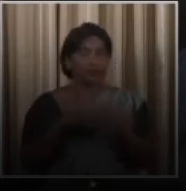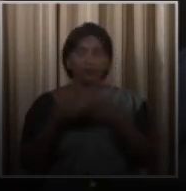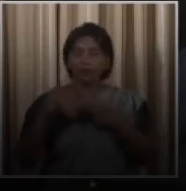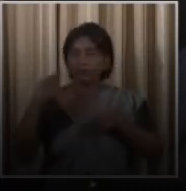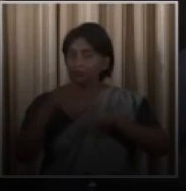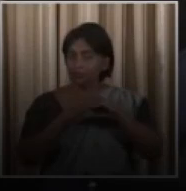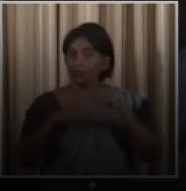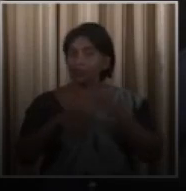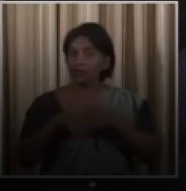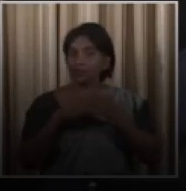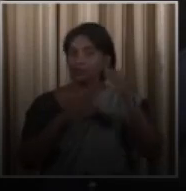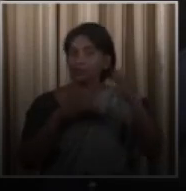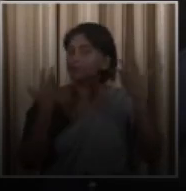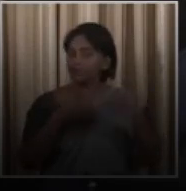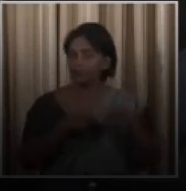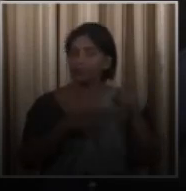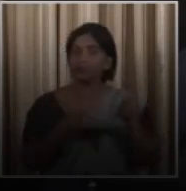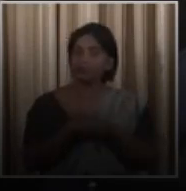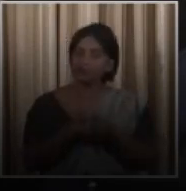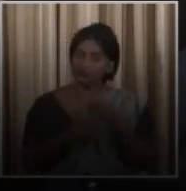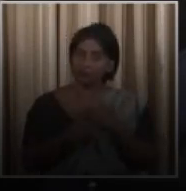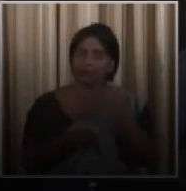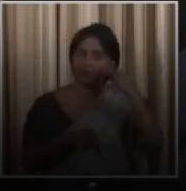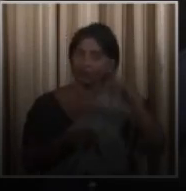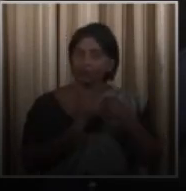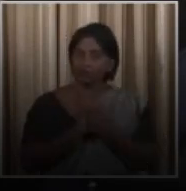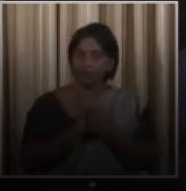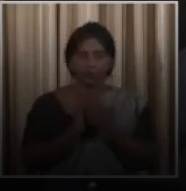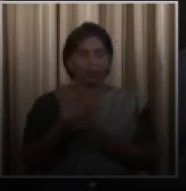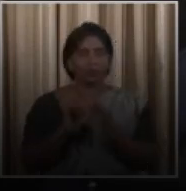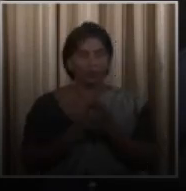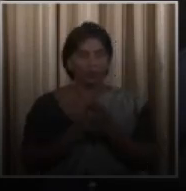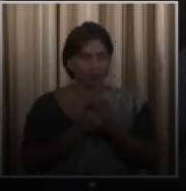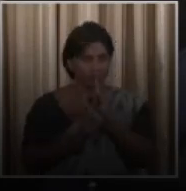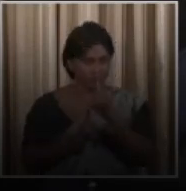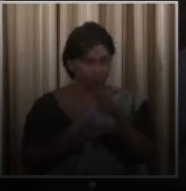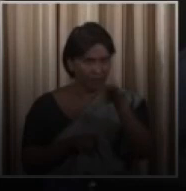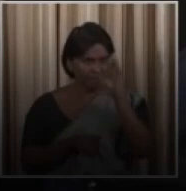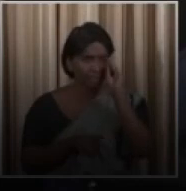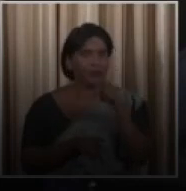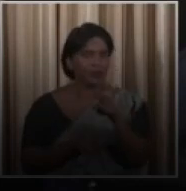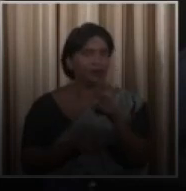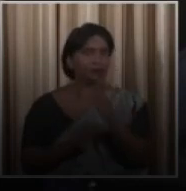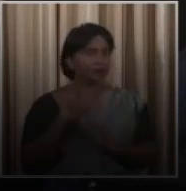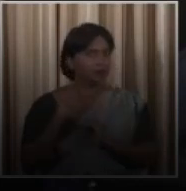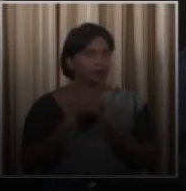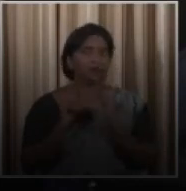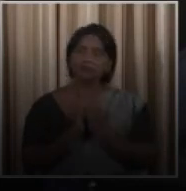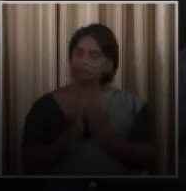නියම කිරීමේ කාලය පැනල ඉවරයි. නිසා මම විශ්වාස කරනවා ගරු මන්ත්‍රීතුමා සෑහීමකට පත් වේවි. මේක